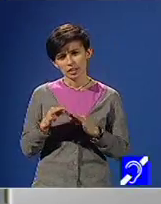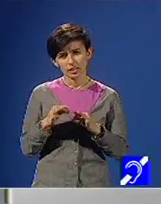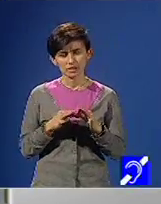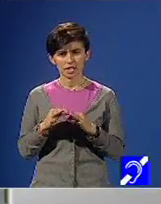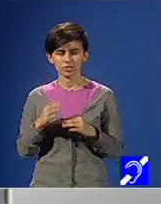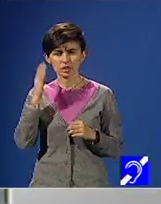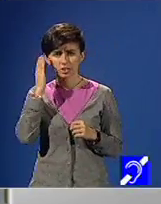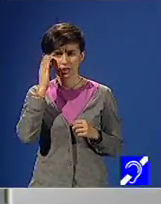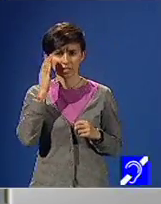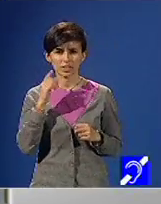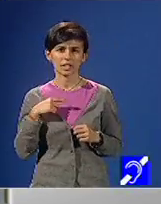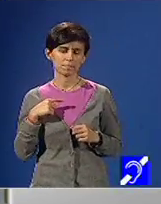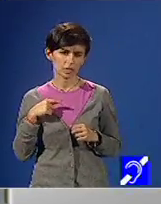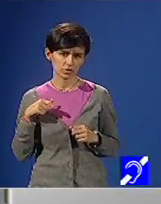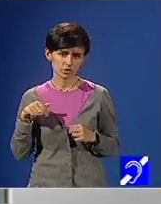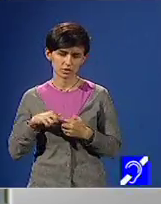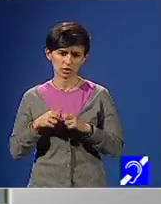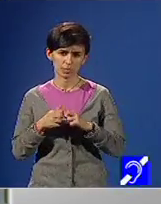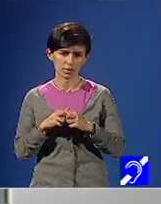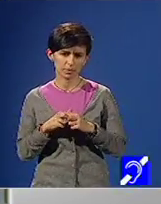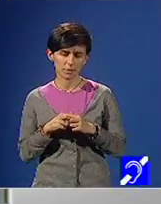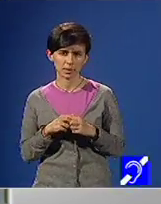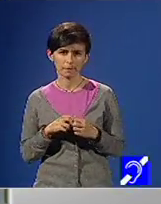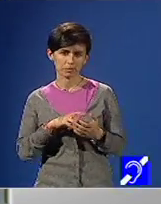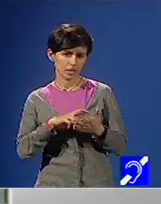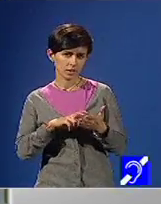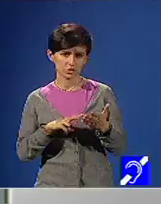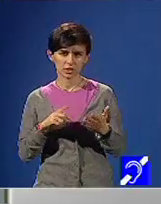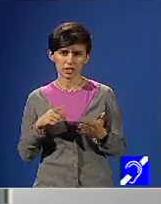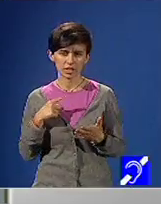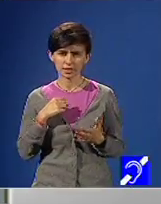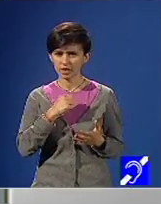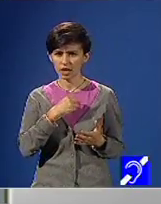E o tulburare specifică. Citirea este afectată fără a exista,